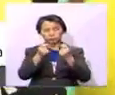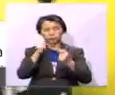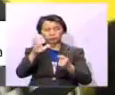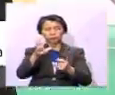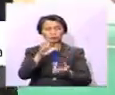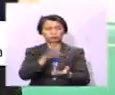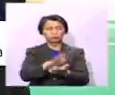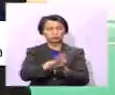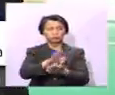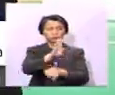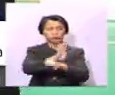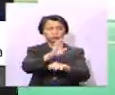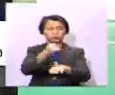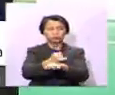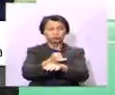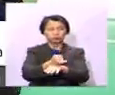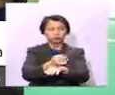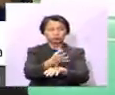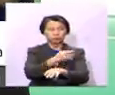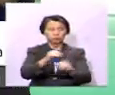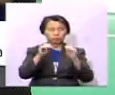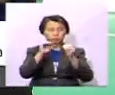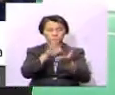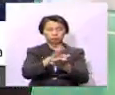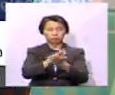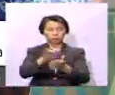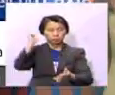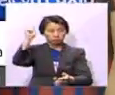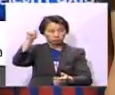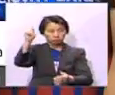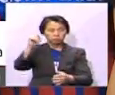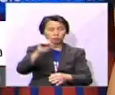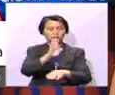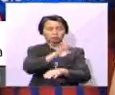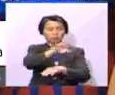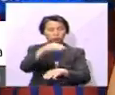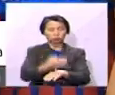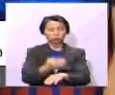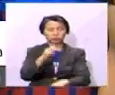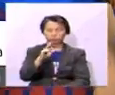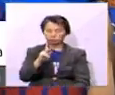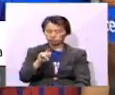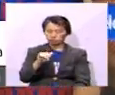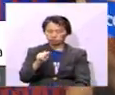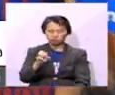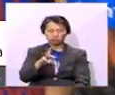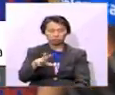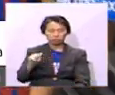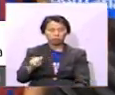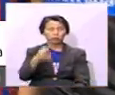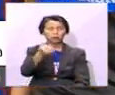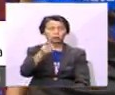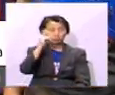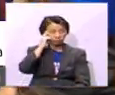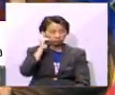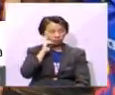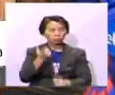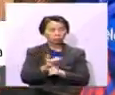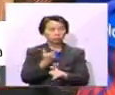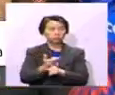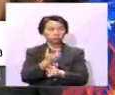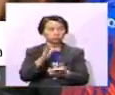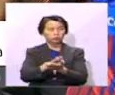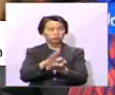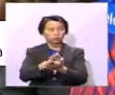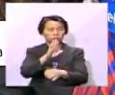Sekolah Sukan Bukit Jalil dan Akademi Badminton Kebangsaan Bukit Kiara. Buat masa ini, skuad remaja masih menjalani latihan di Sekolah Sukan